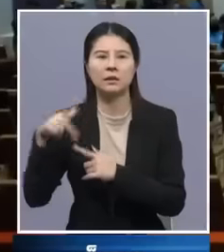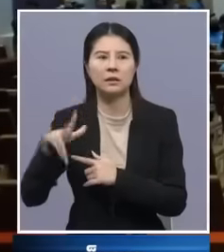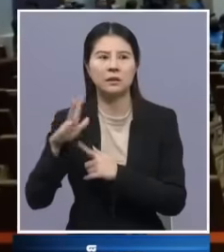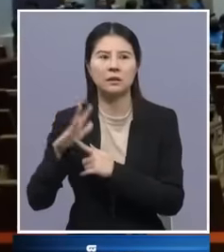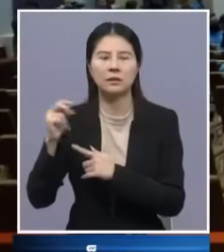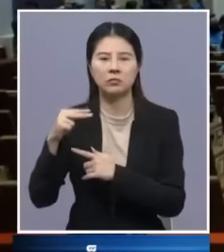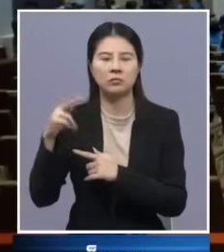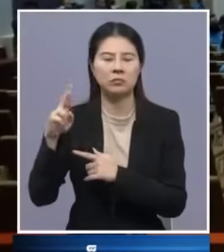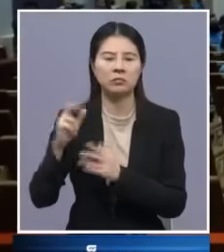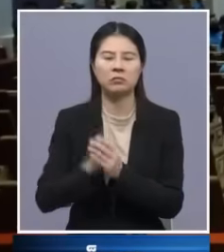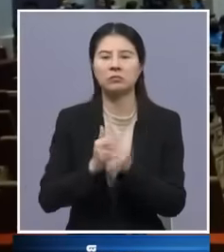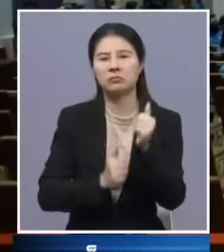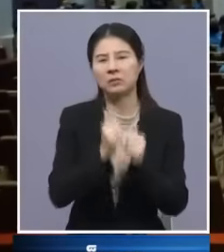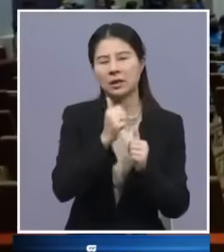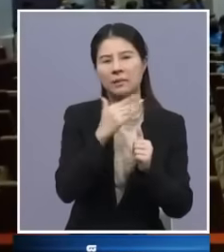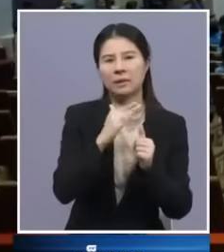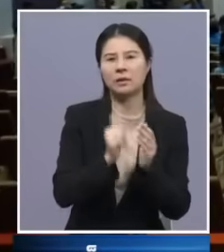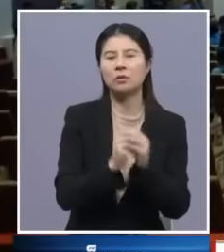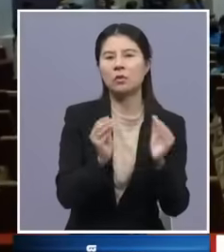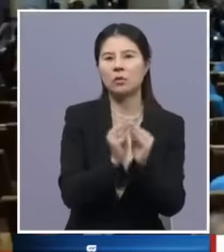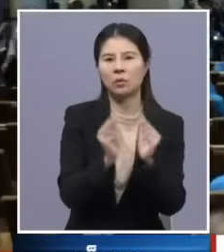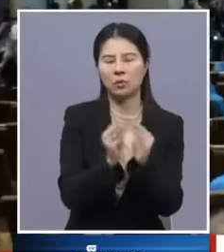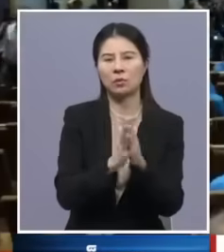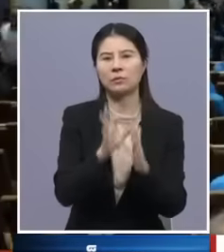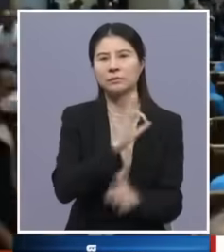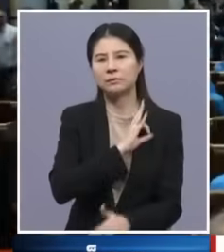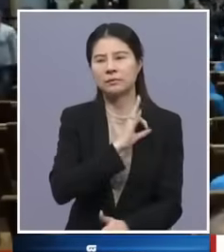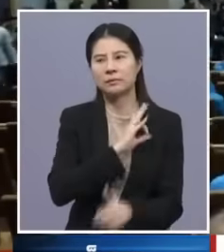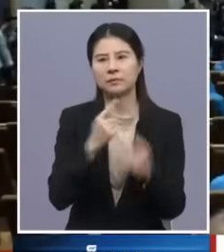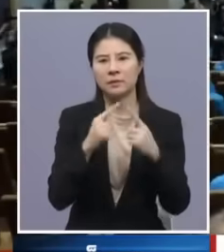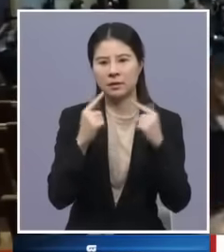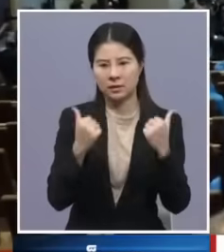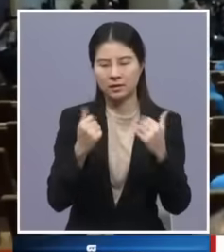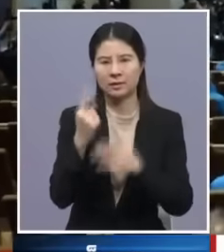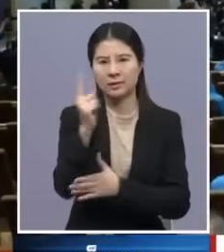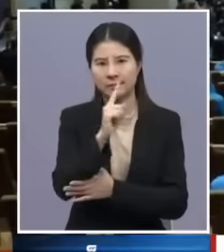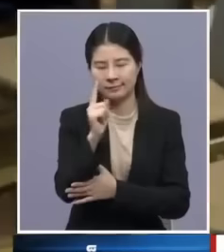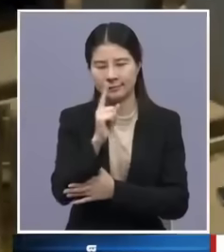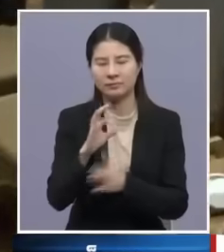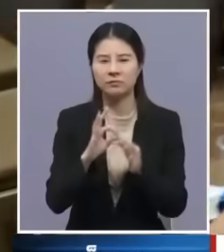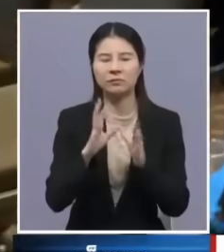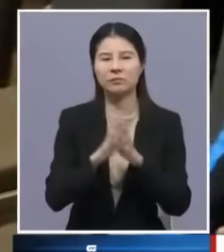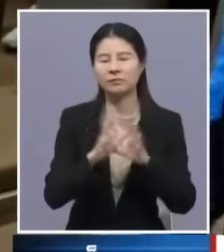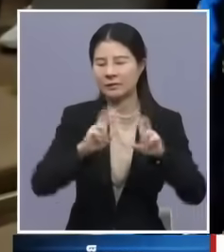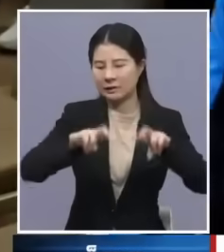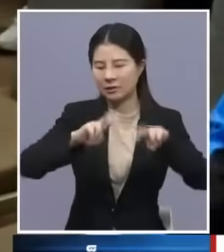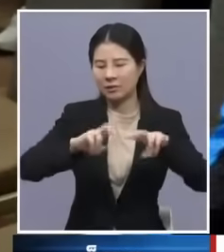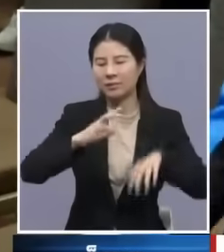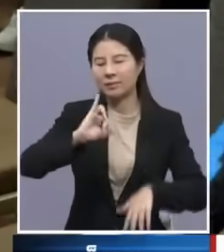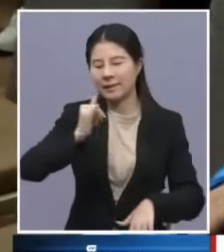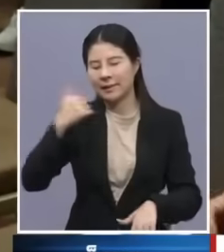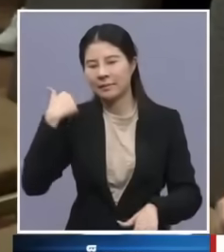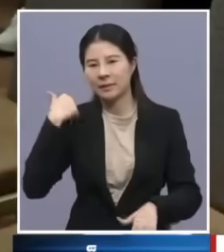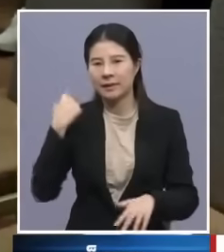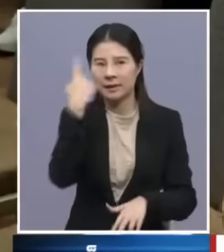าชนะได้เลยแม้จะมีคะแนนสมาชิกกลุ่มอื่นทั้งหมดก็ตามแต่ดูเหมือนว่าครั้งนี้ก็จะวิเคราะห์แบบเดิมไม่ได้อีกต่อไปแล้วเพราะดูเหมือนว่